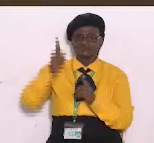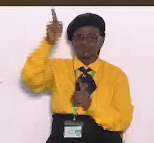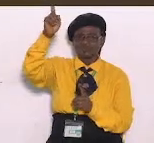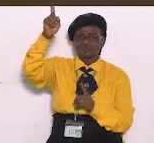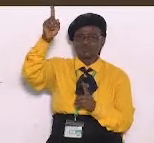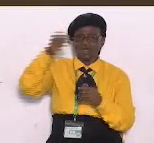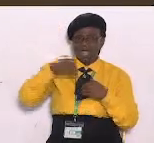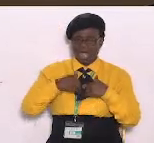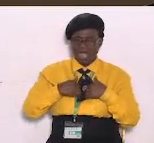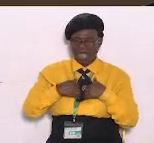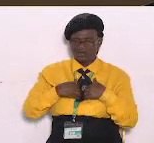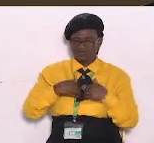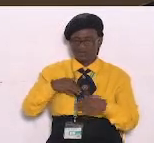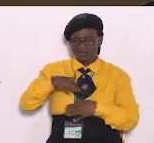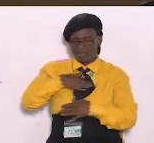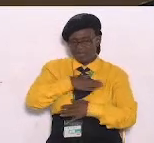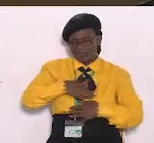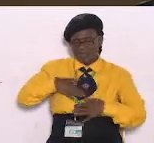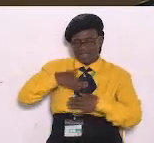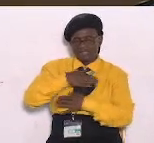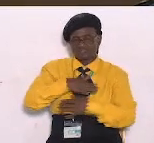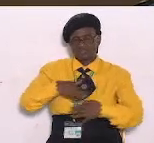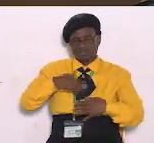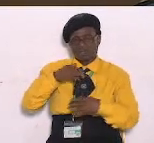serviteur tu